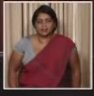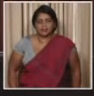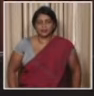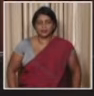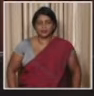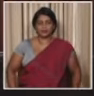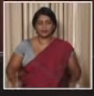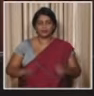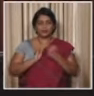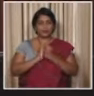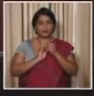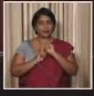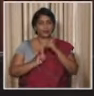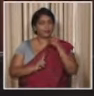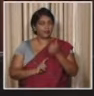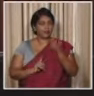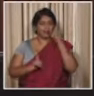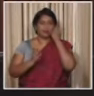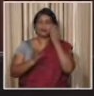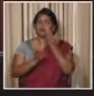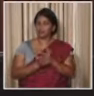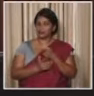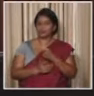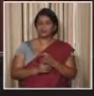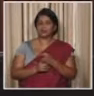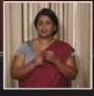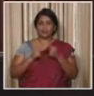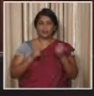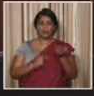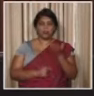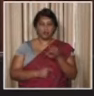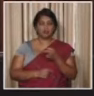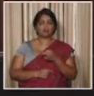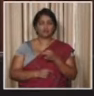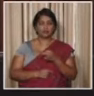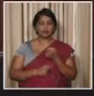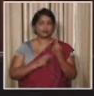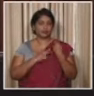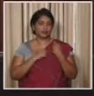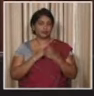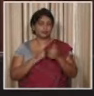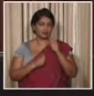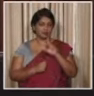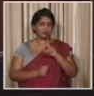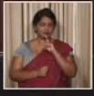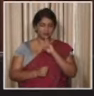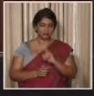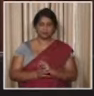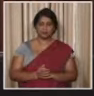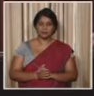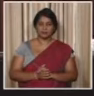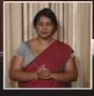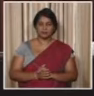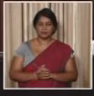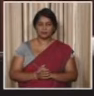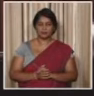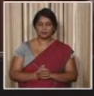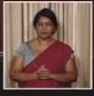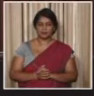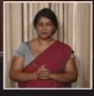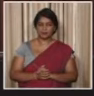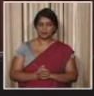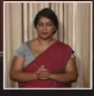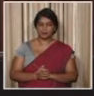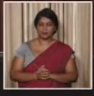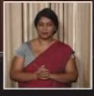कर मंत्री मां सभावे आधे गाते योजना वा कुबतु मालक विपक्ष में इल्लु पे का निशा ये वाके की में काटे उत्तर करने के लिए देनो देनो कुबतु मां योजना इदिर्बत करना